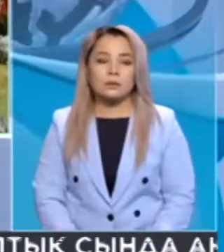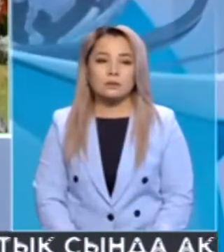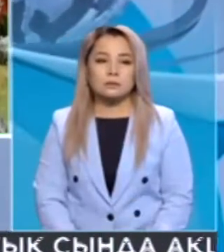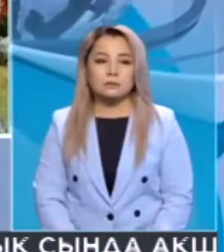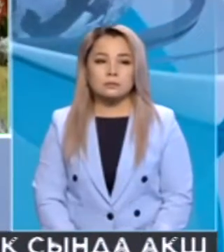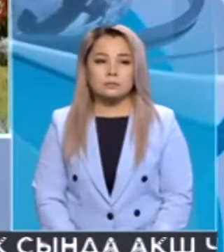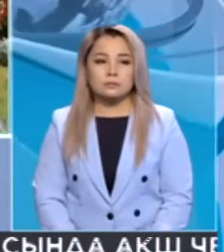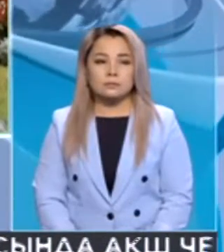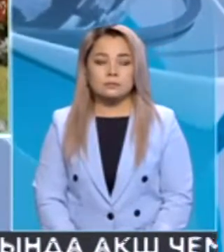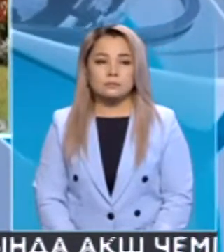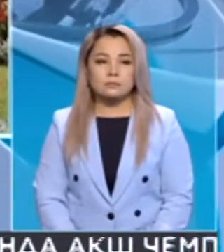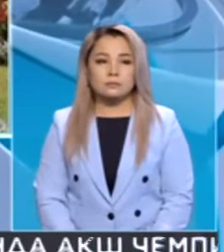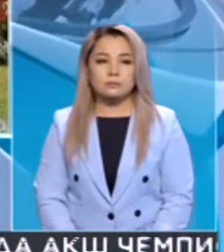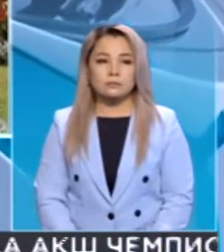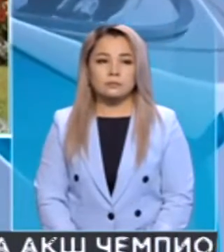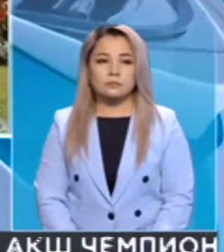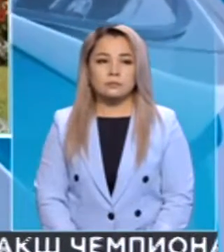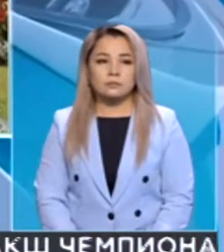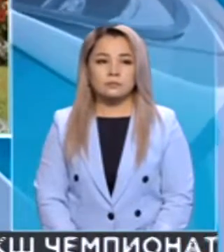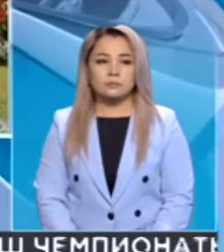өзіңде.